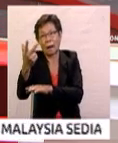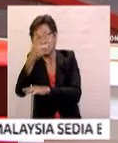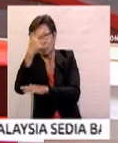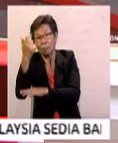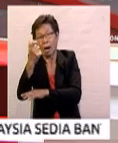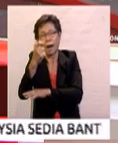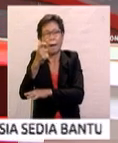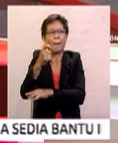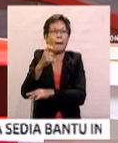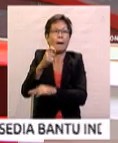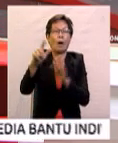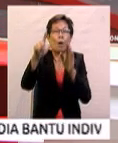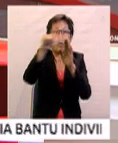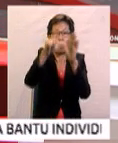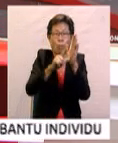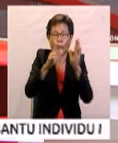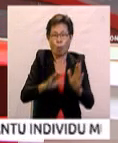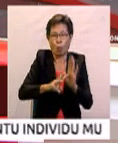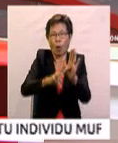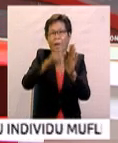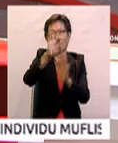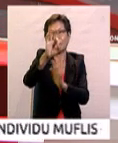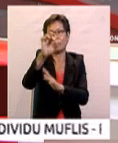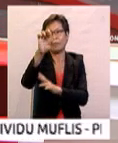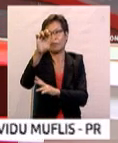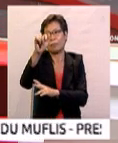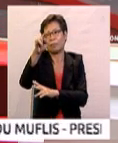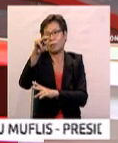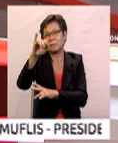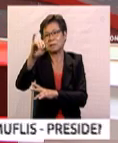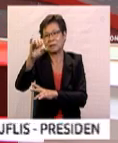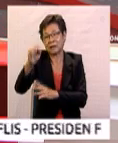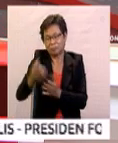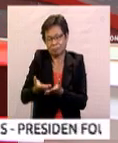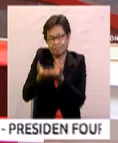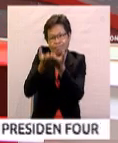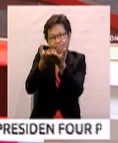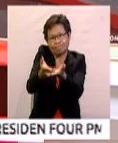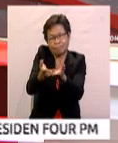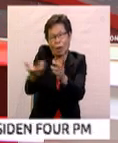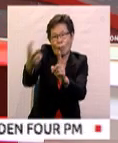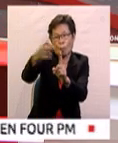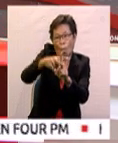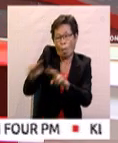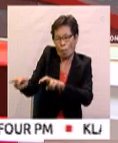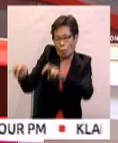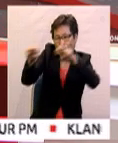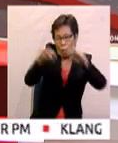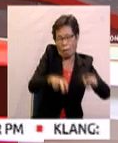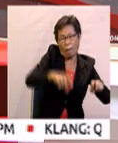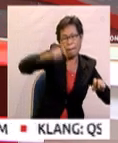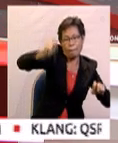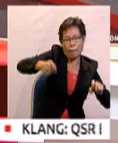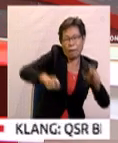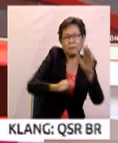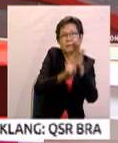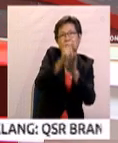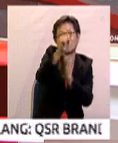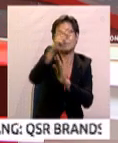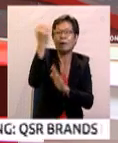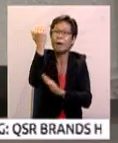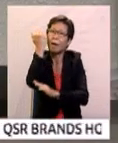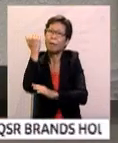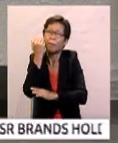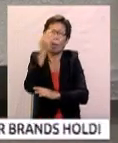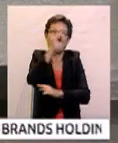pihak pembelaan yang diwakili Francis Ng Ai Guan mengemukakan permohonan untuk memindahkan kes itu ke Mahkamah Tinggi.